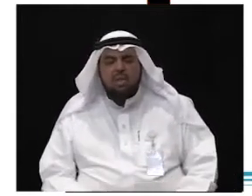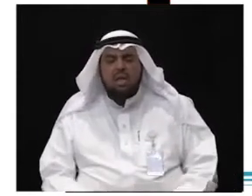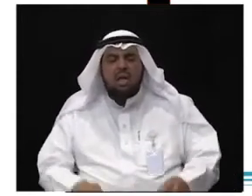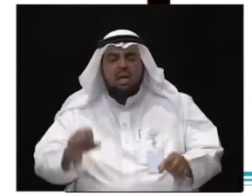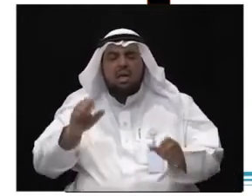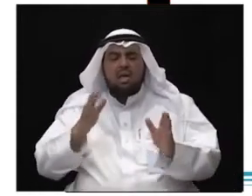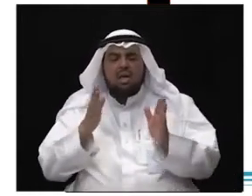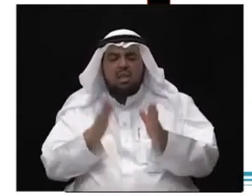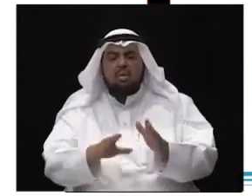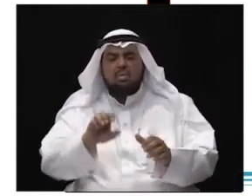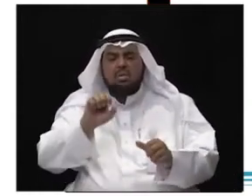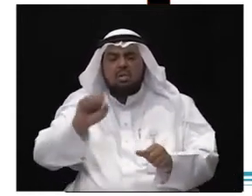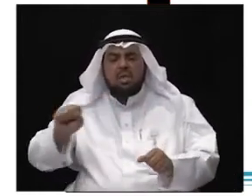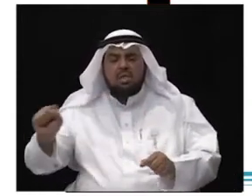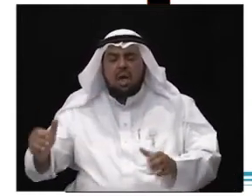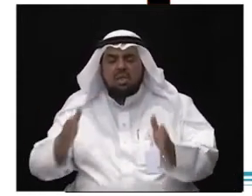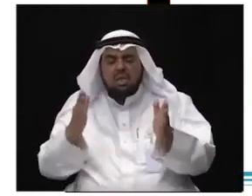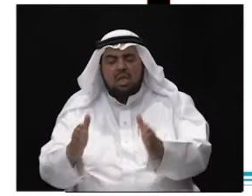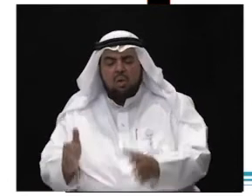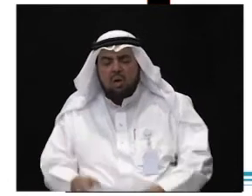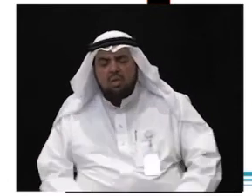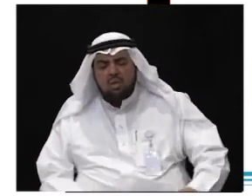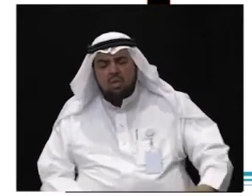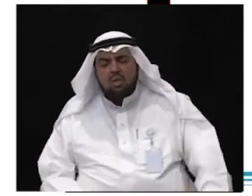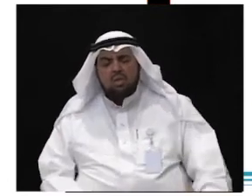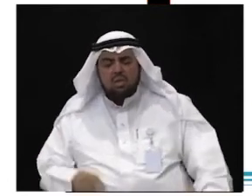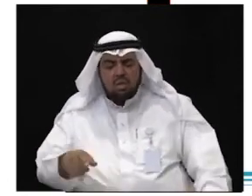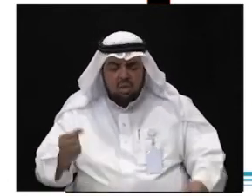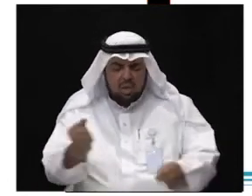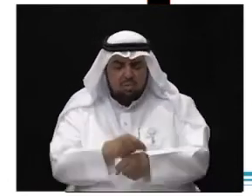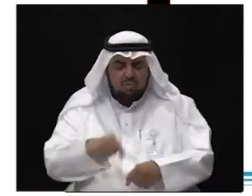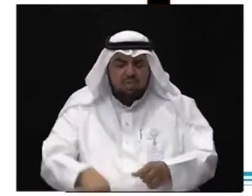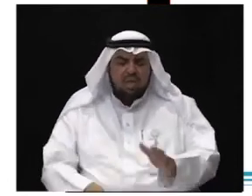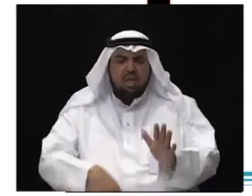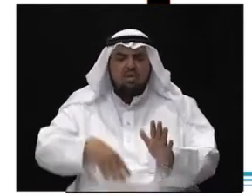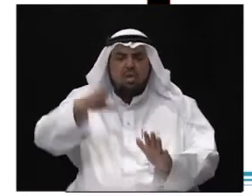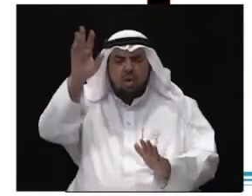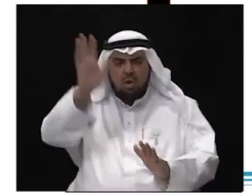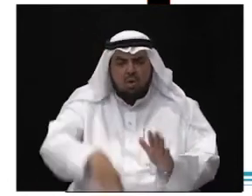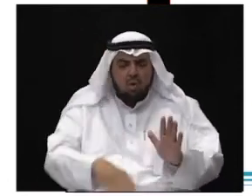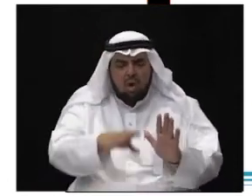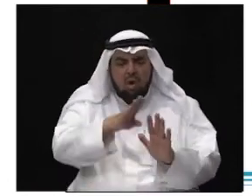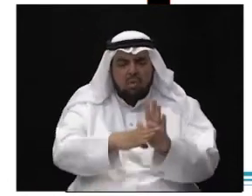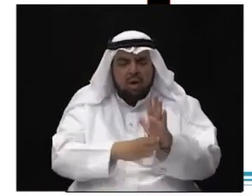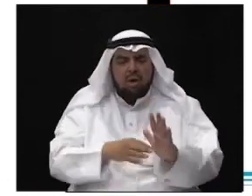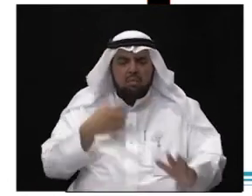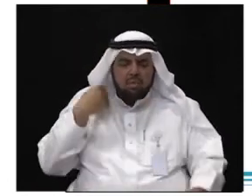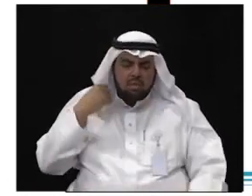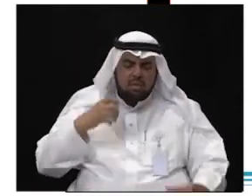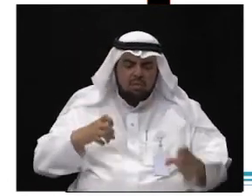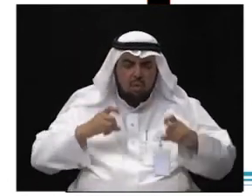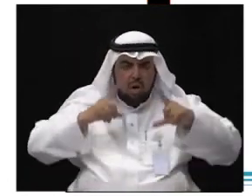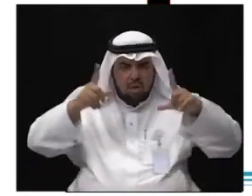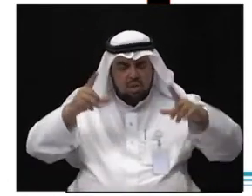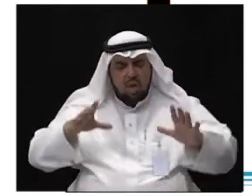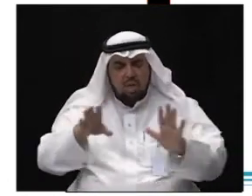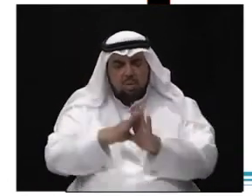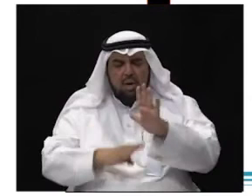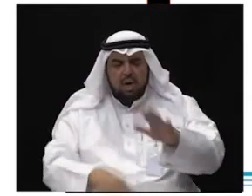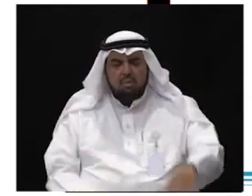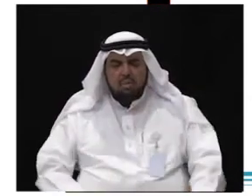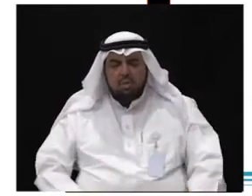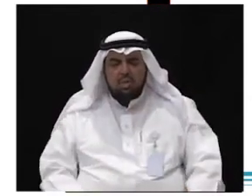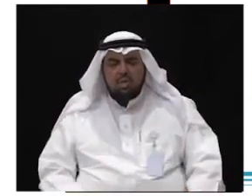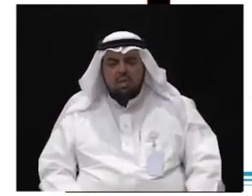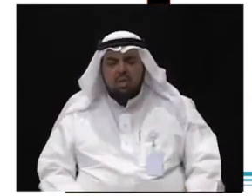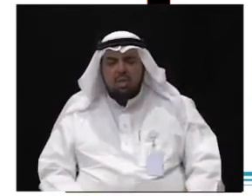ضبط خصائص الأدوات التي سنستخدمها في كل نموذج أو في كل واجهة من تلك الواجهات. أحسنتم،